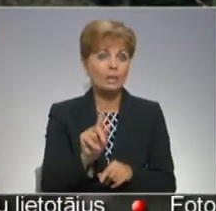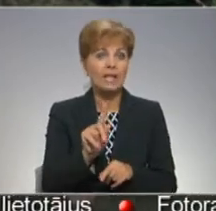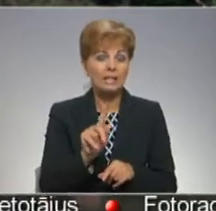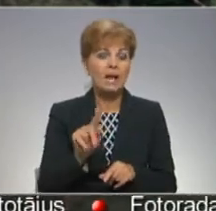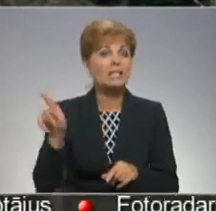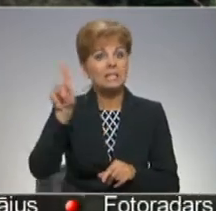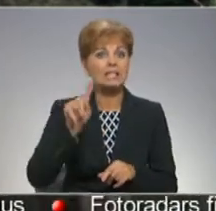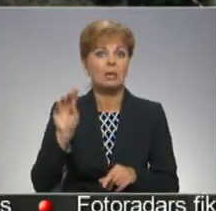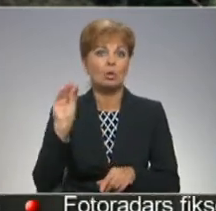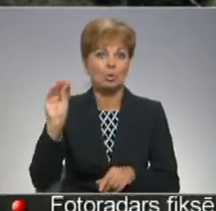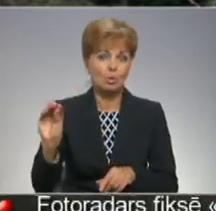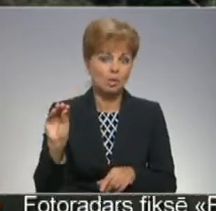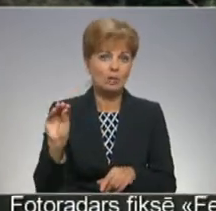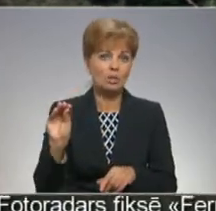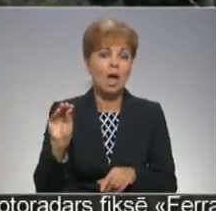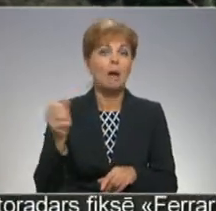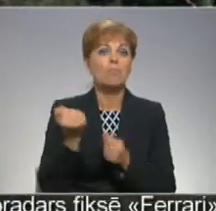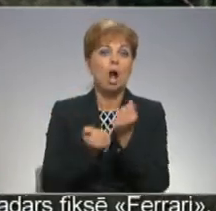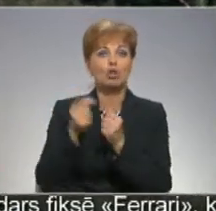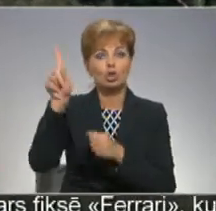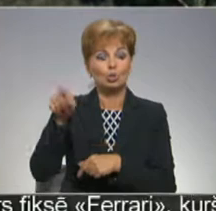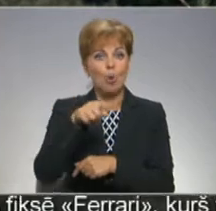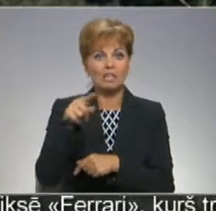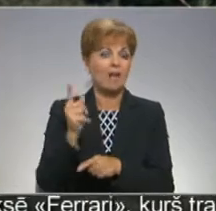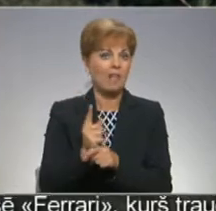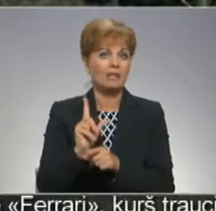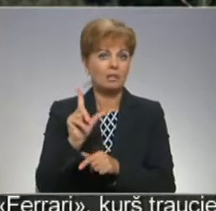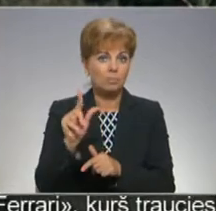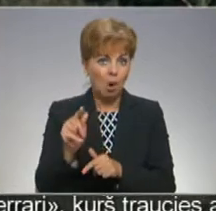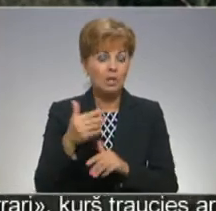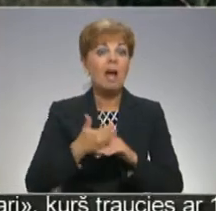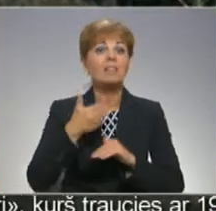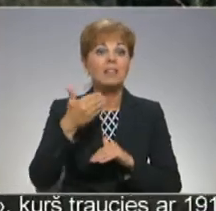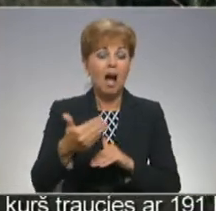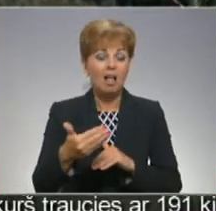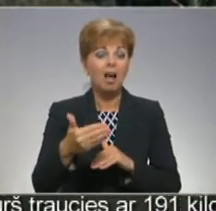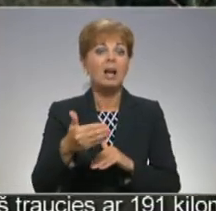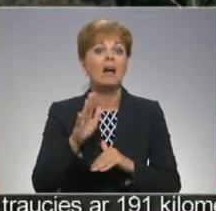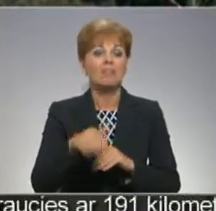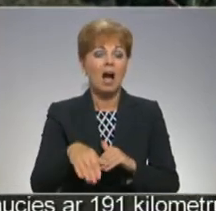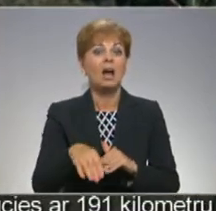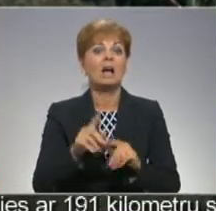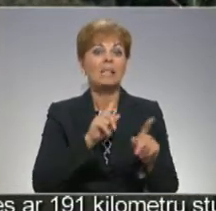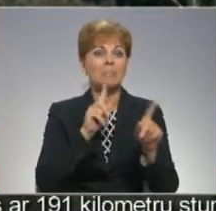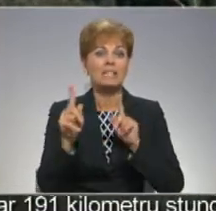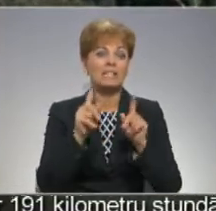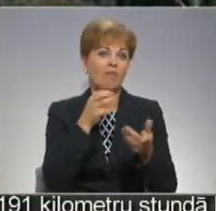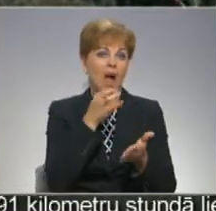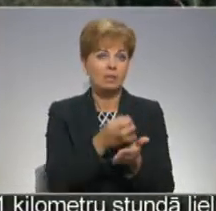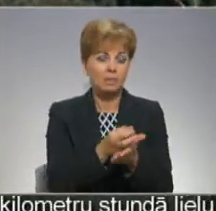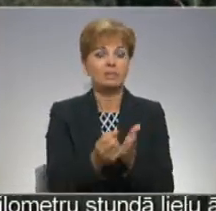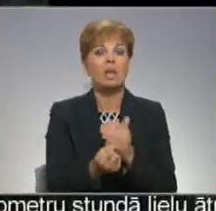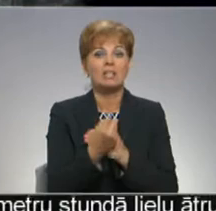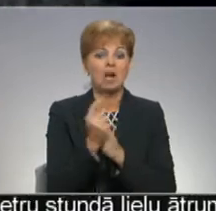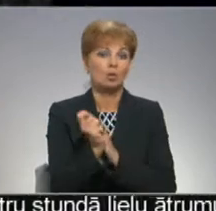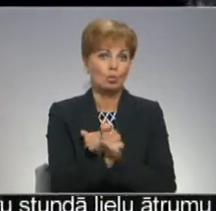zīmītes, kur ir nosvītrots automašīnas, un tad, ja mēs aizbraucam tālāk par to zīmi, tad mēs zinām, ka mums var iestāties administratīva atbildība un pienāks sots par